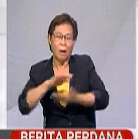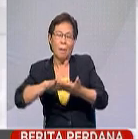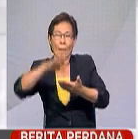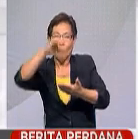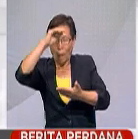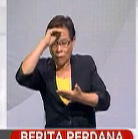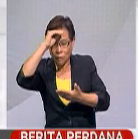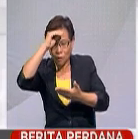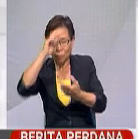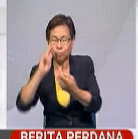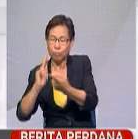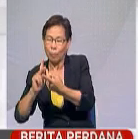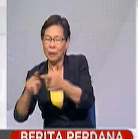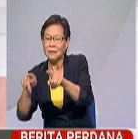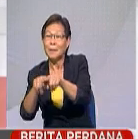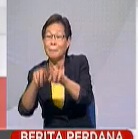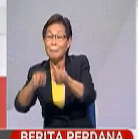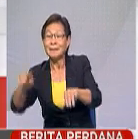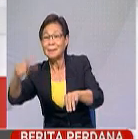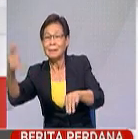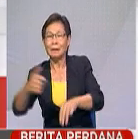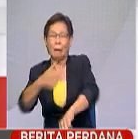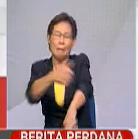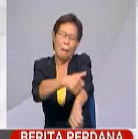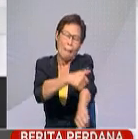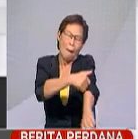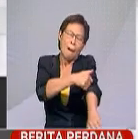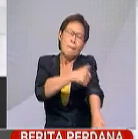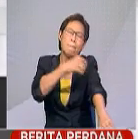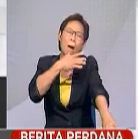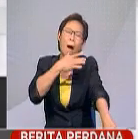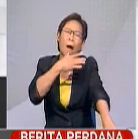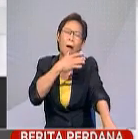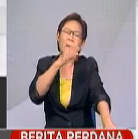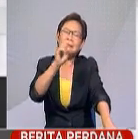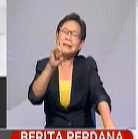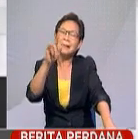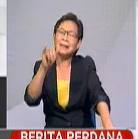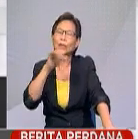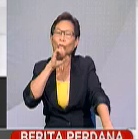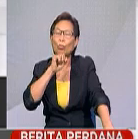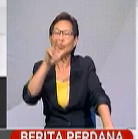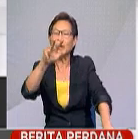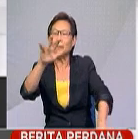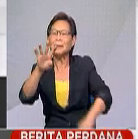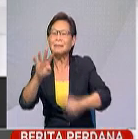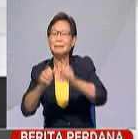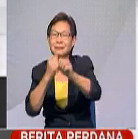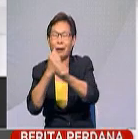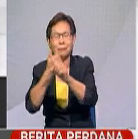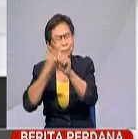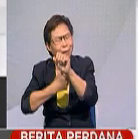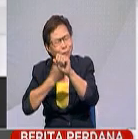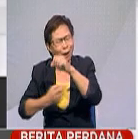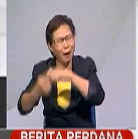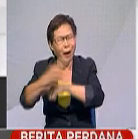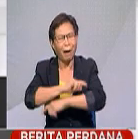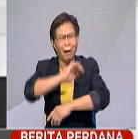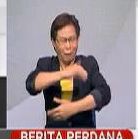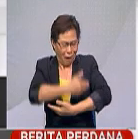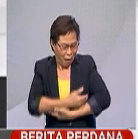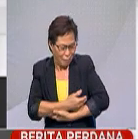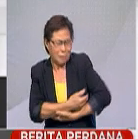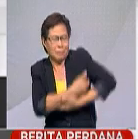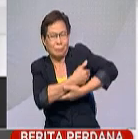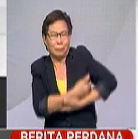sempurna sama seperti pelajar lain. Pengorbanan seorang ibu, Siti Noraini Syari, 34 tahun, setiap hari dengan mendukung